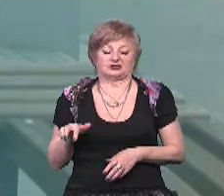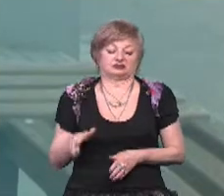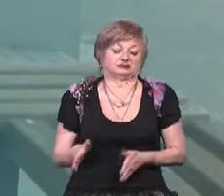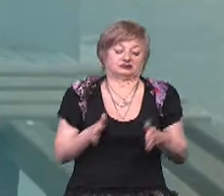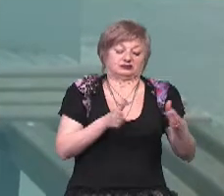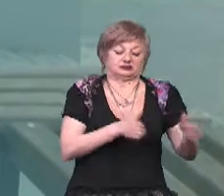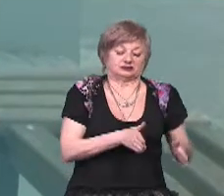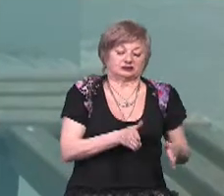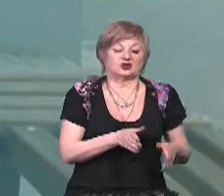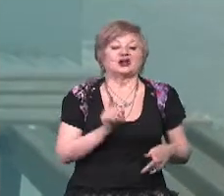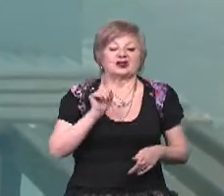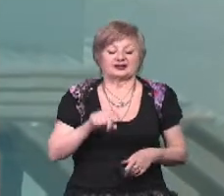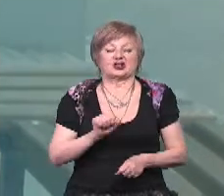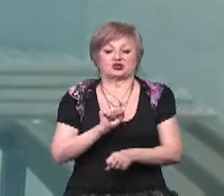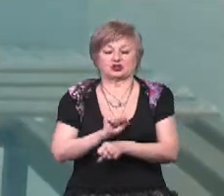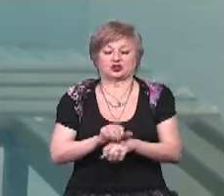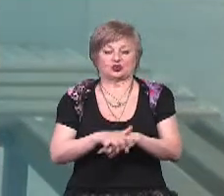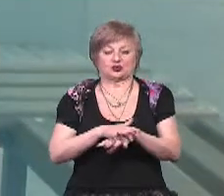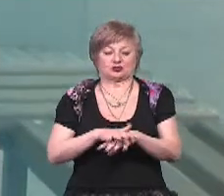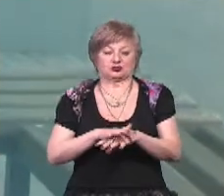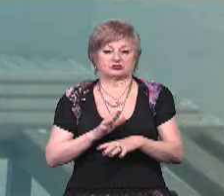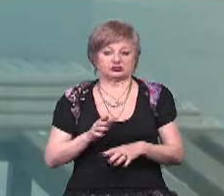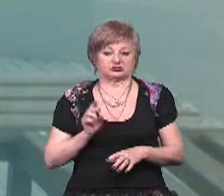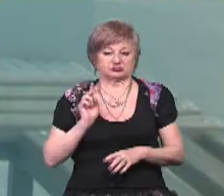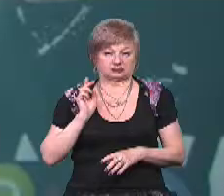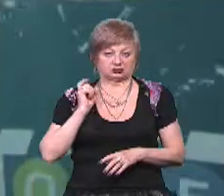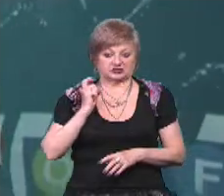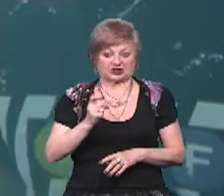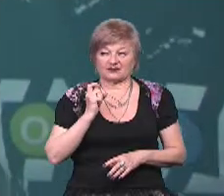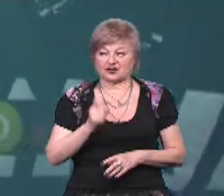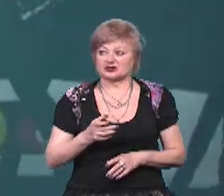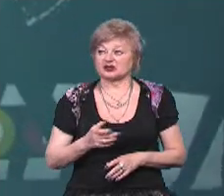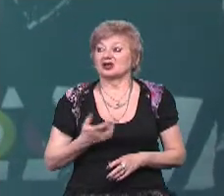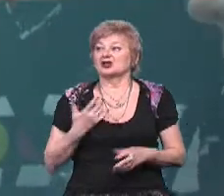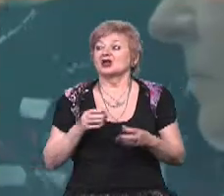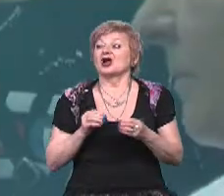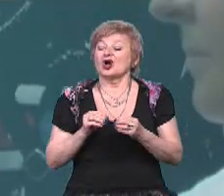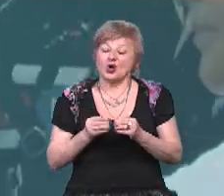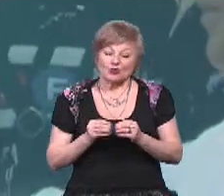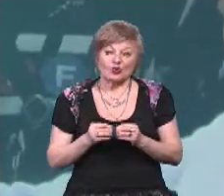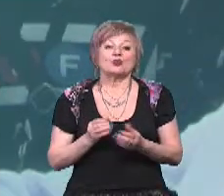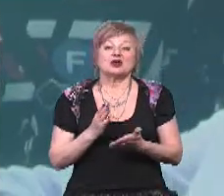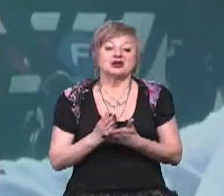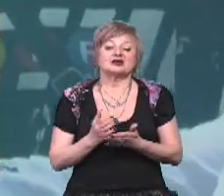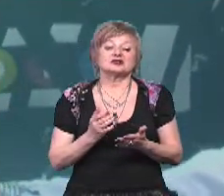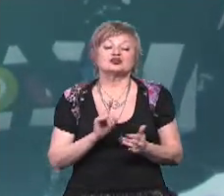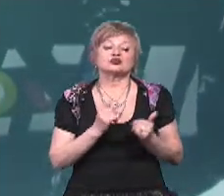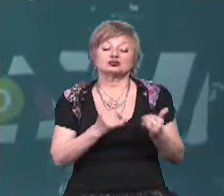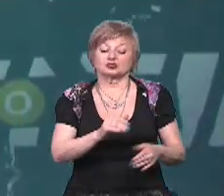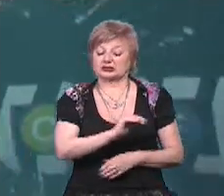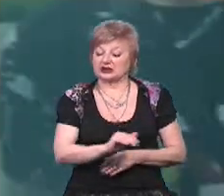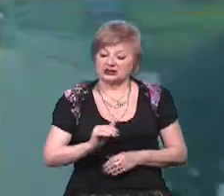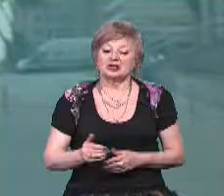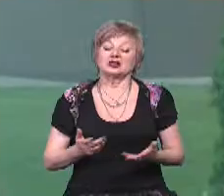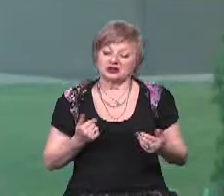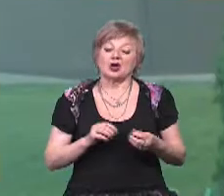сторону. Навіть на зупинці громадського транспорту я змушена відходити. Та проблема створюється... Проблема створюється для дітей. Для дітей, так,